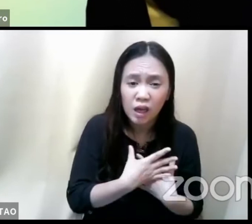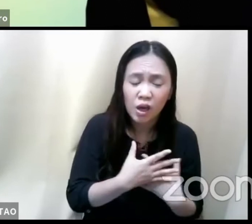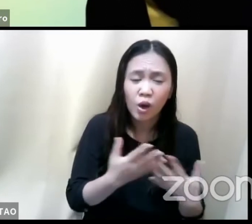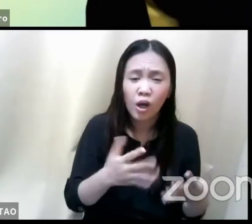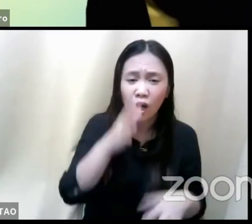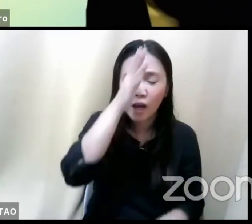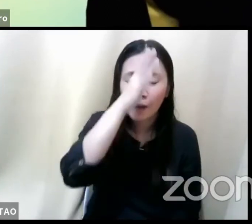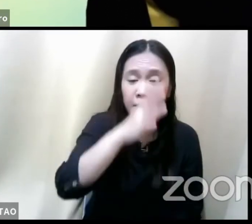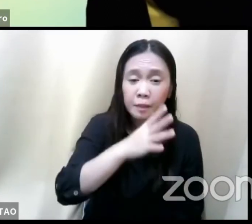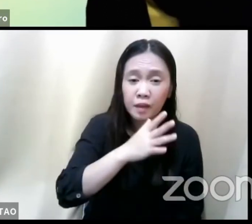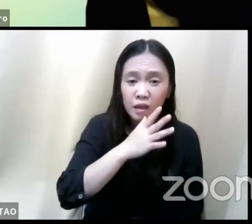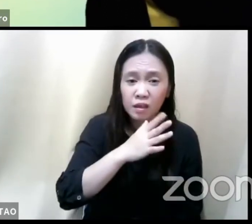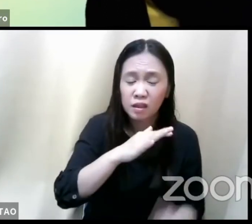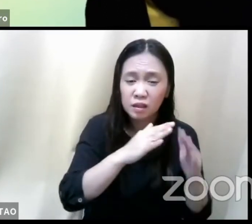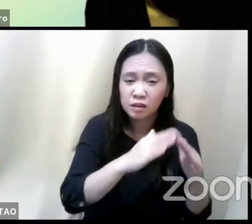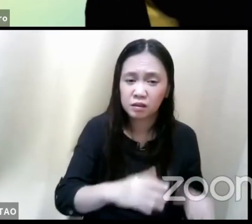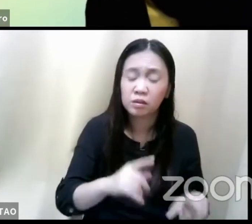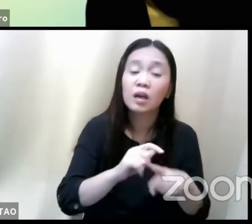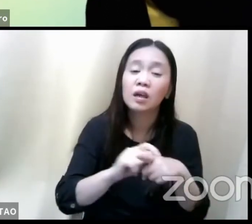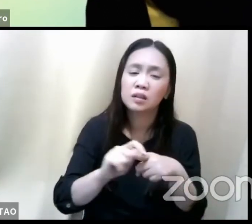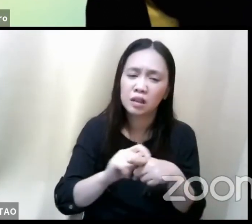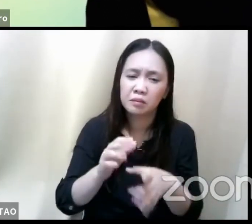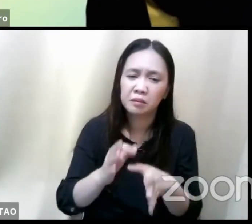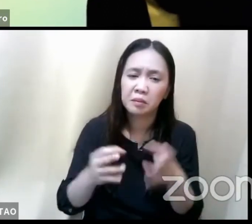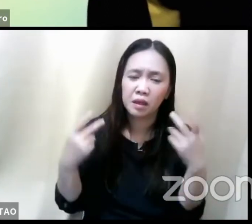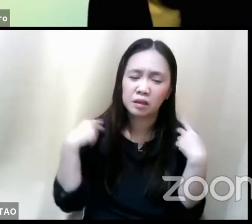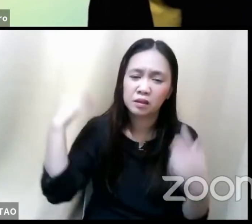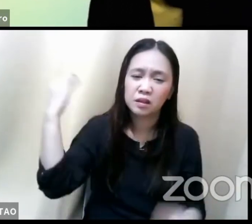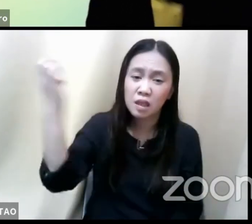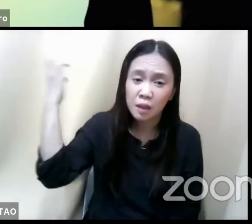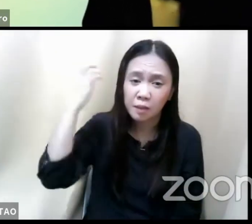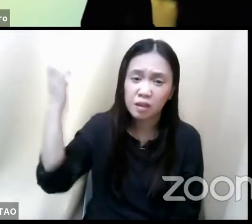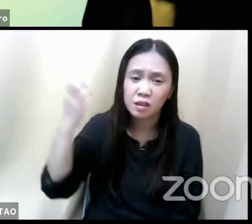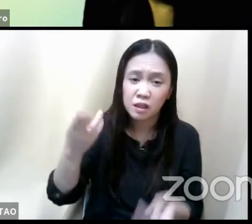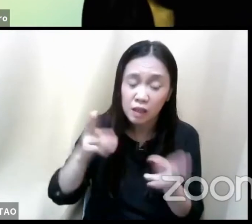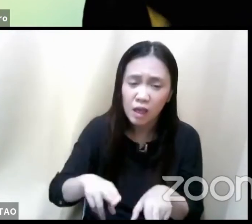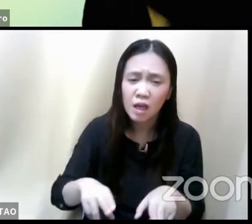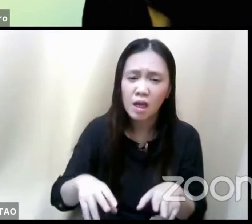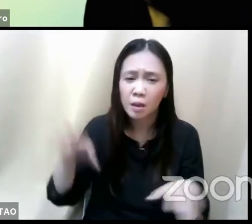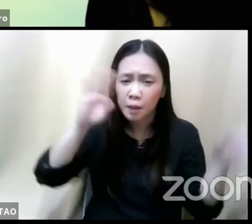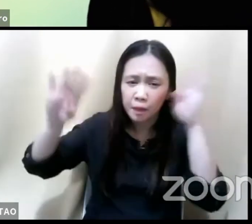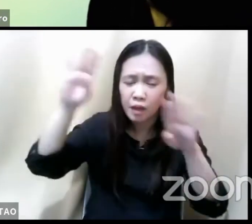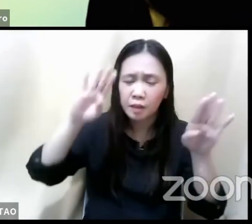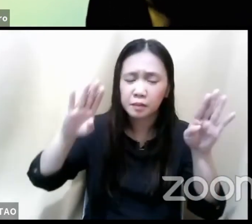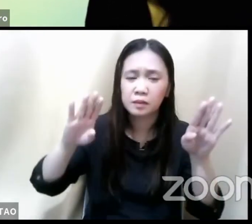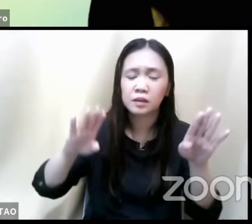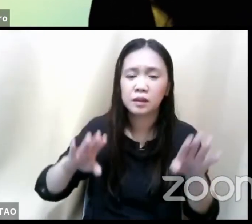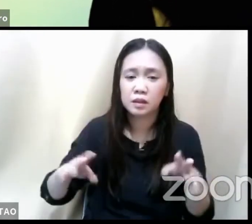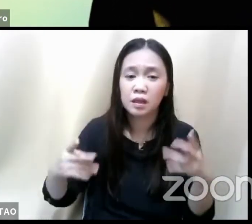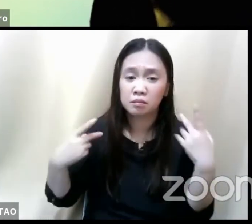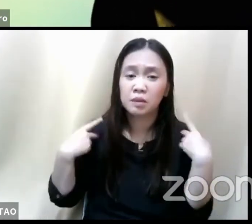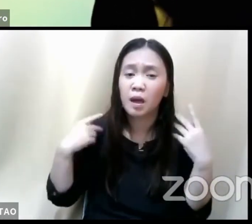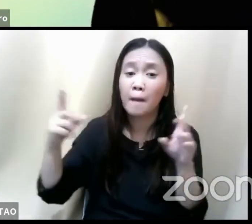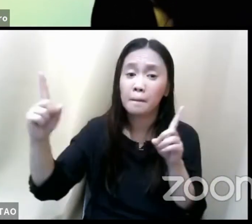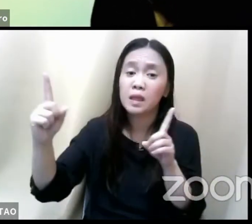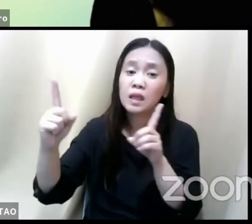mo yung anak mo, okay? Pagka ganito may nangyari, nagkakagulo sa bahay, meron kayong meet up location,